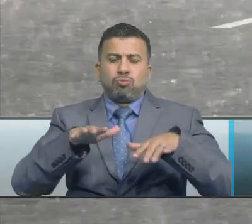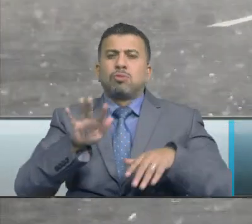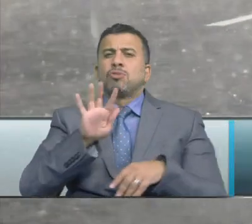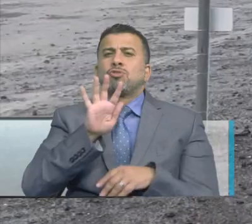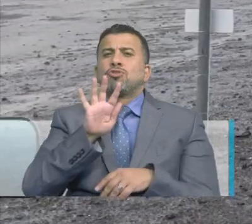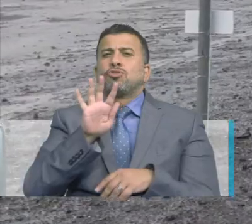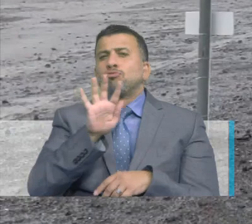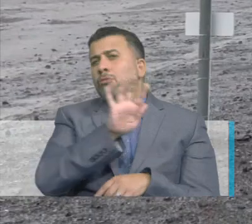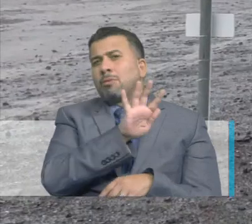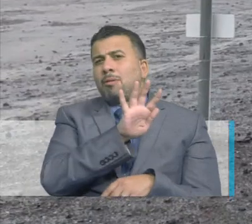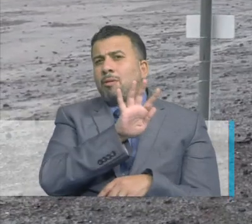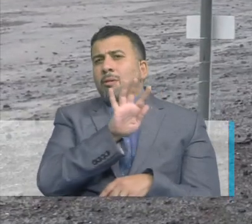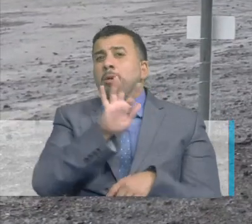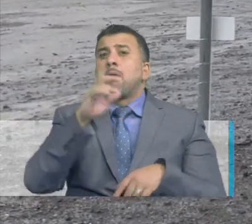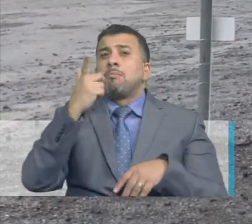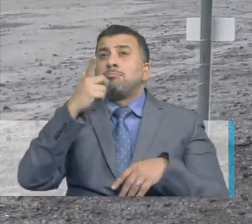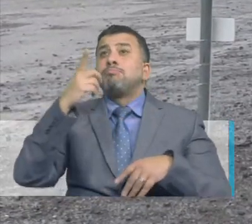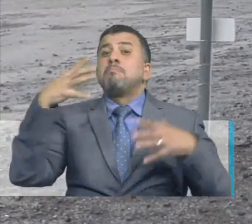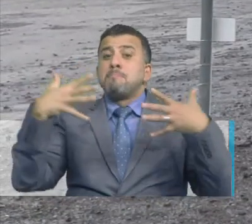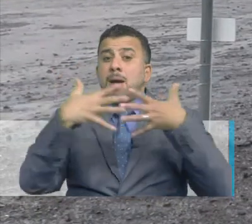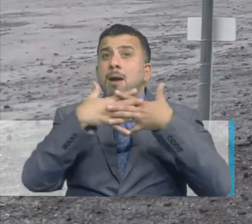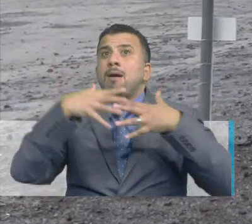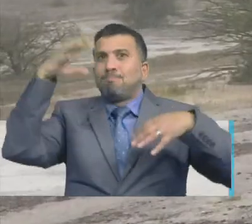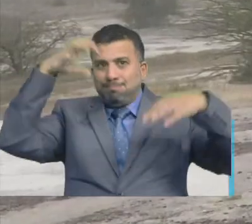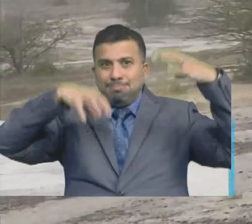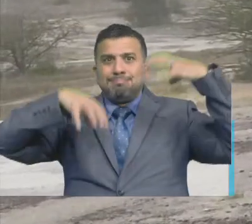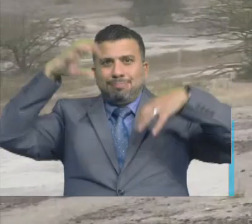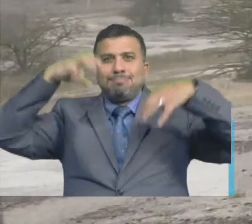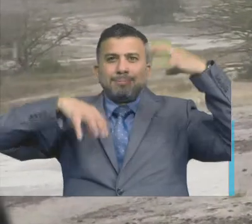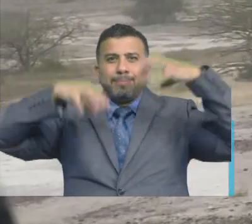شرقا يصاحبها سقوط امطار